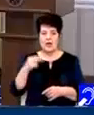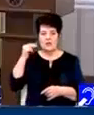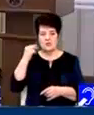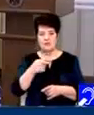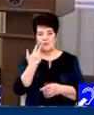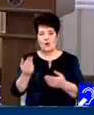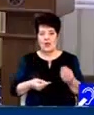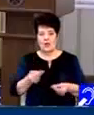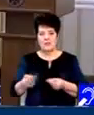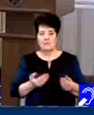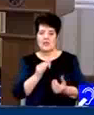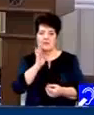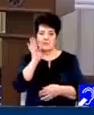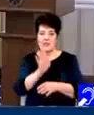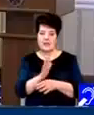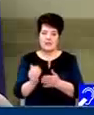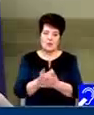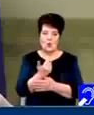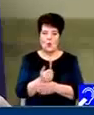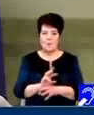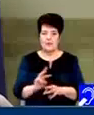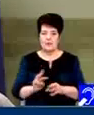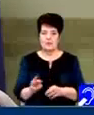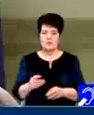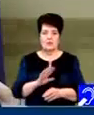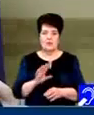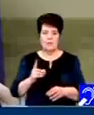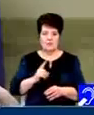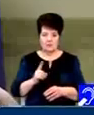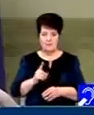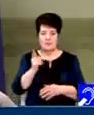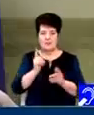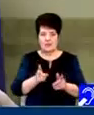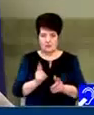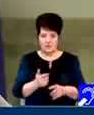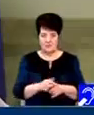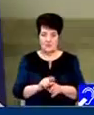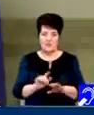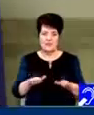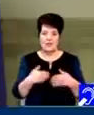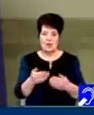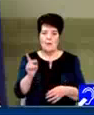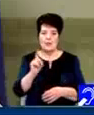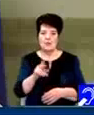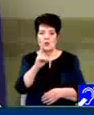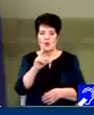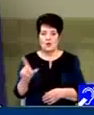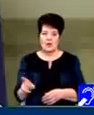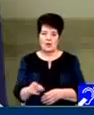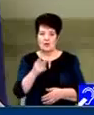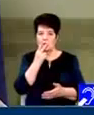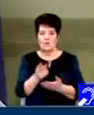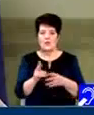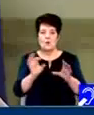dimineață decretul de numire în funcția noului ministru. M-am așteptat să accepte această candidatură pentru că nu